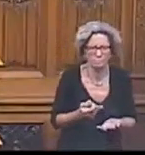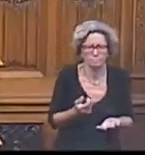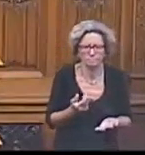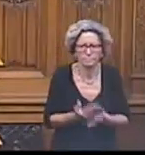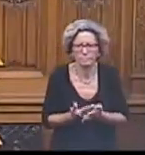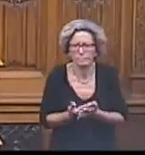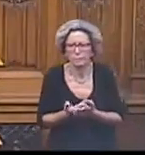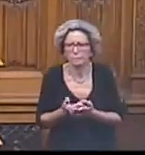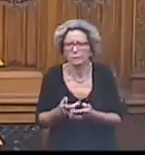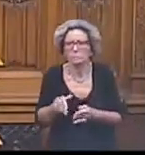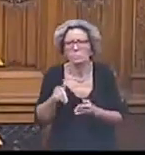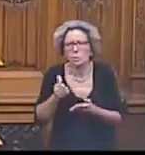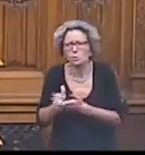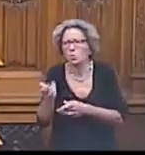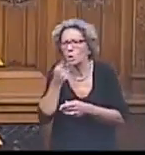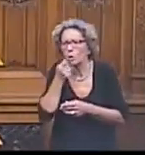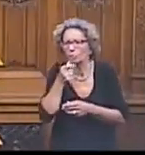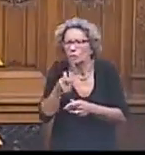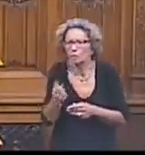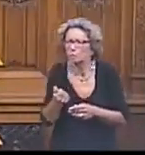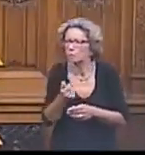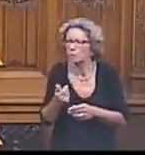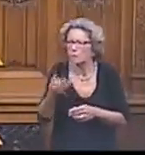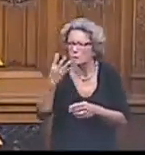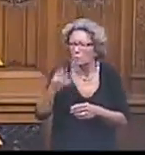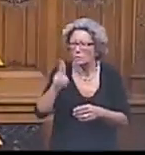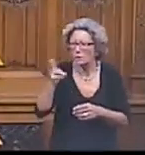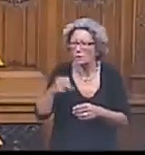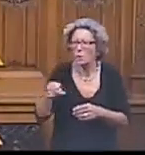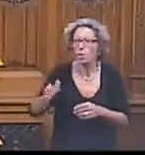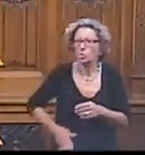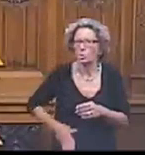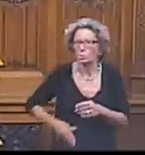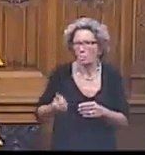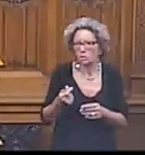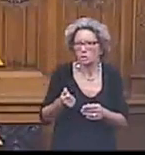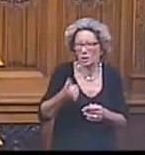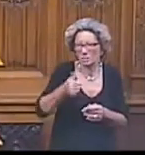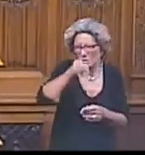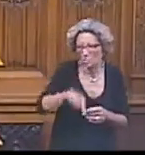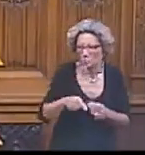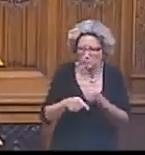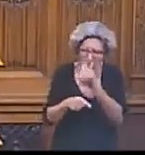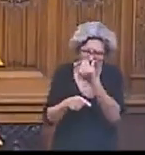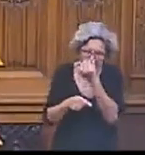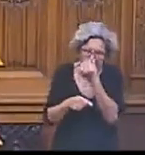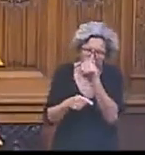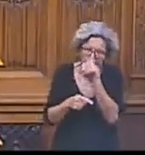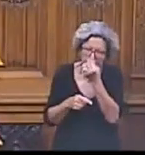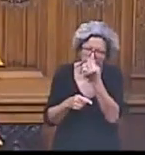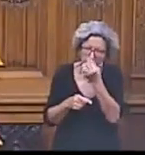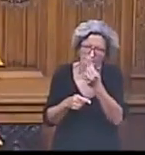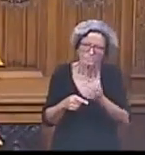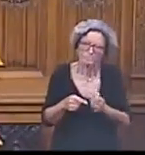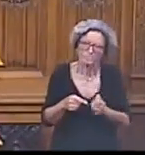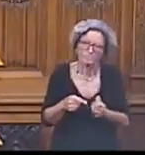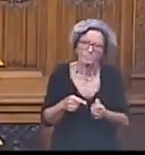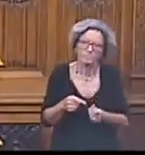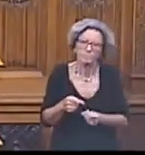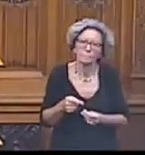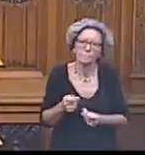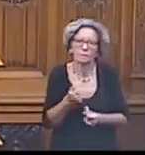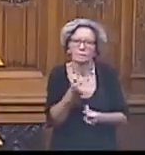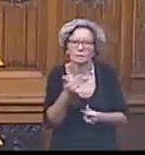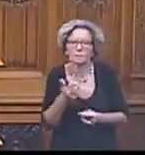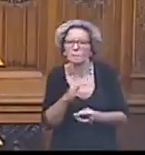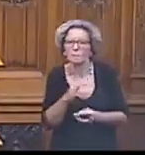Das mit dem Durchfüttern könnte man zum Beispiel auch beziffern. Das sind 40 Euro Taschengeld im Monat. Das mit den Zahlen, dass wir alle